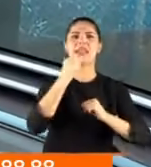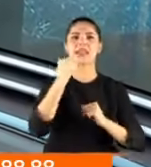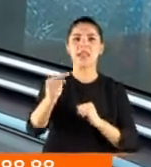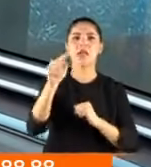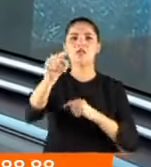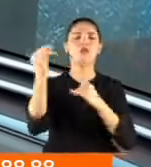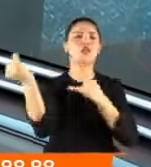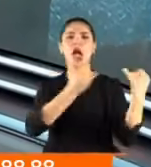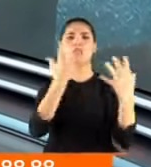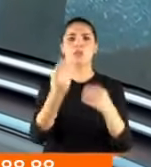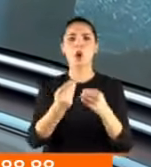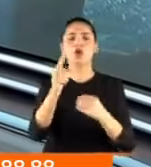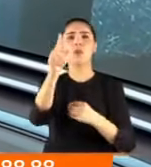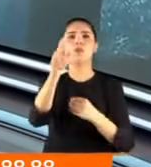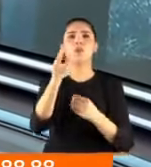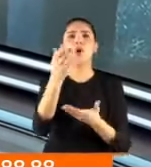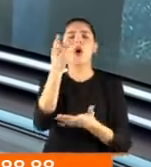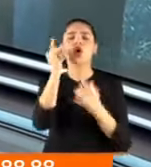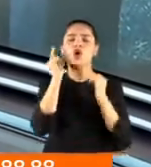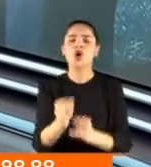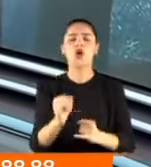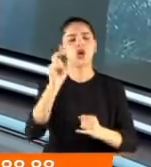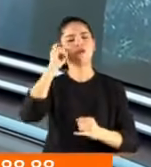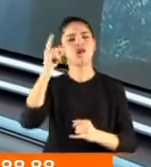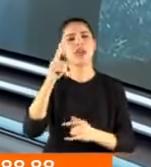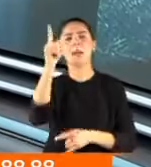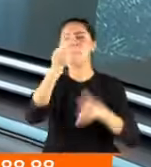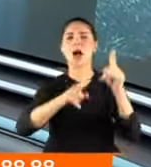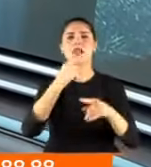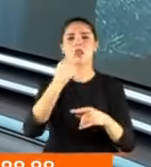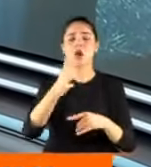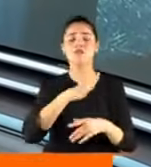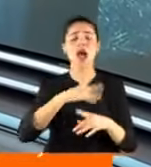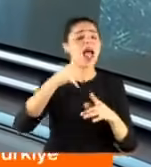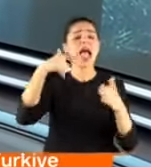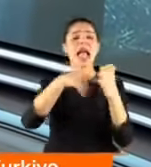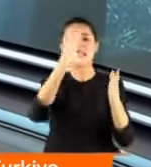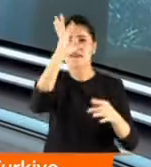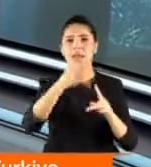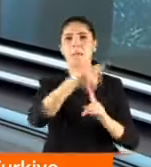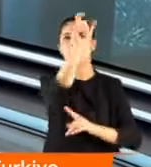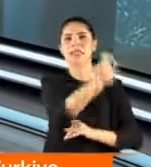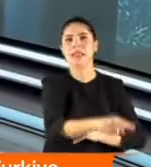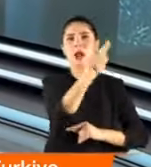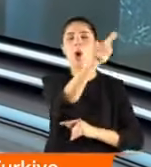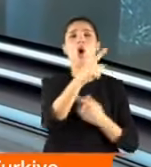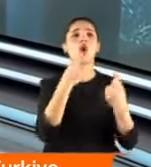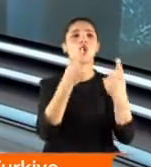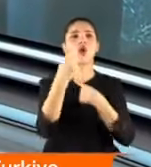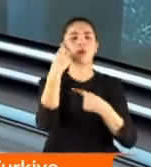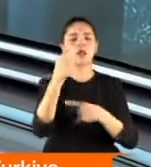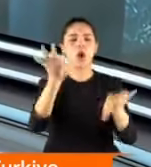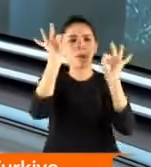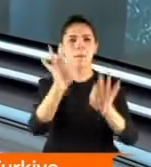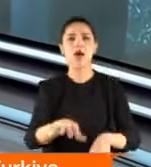epey tartışıldı bu. Orantısız bir açıklama, tepki yorumu yapanlar var. Tabii Trump hedefte. Zira olayların fitilini onun konuşması